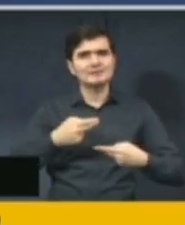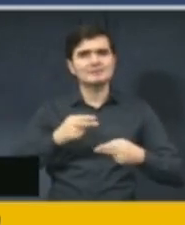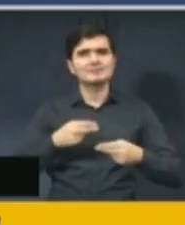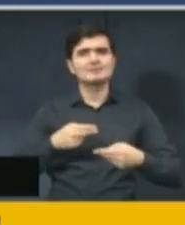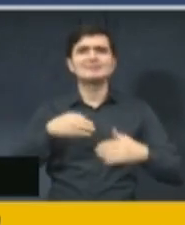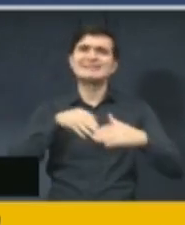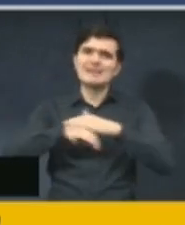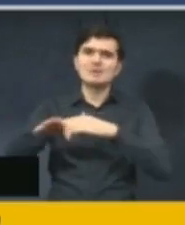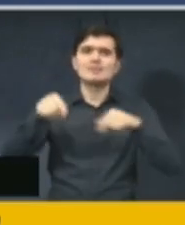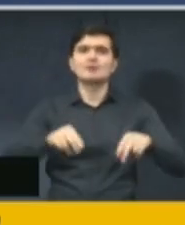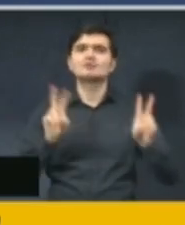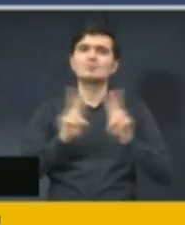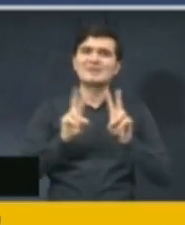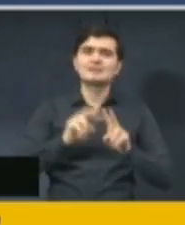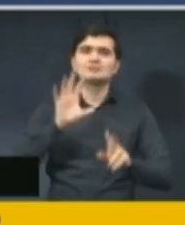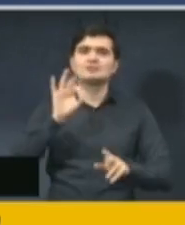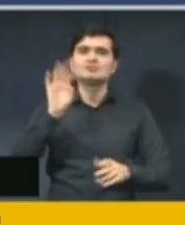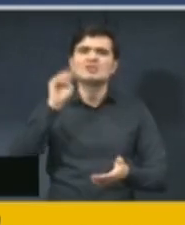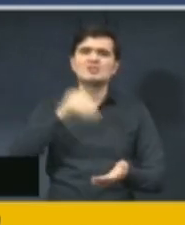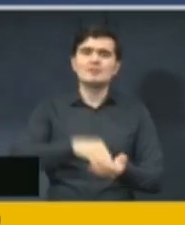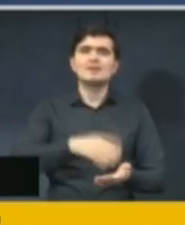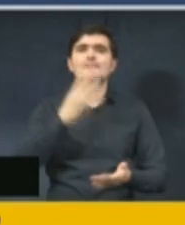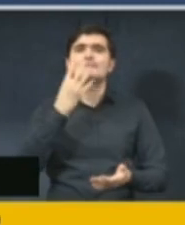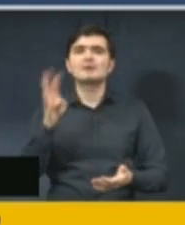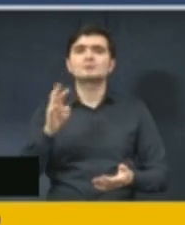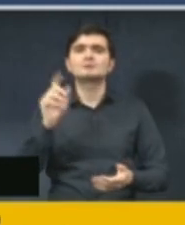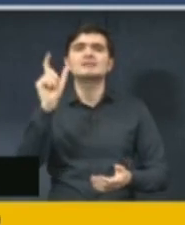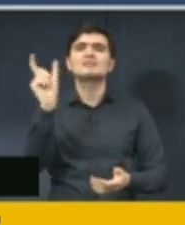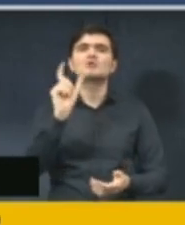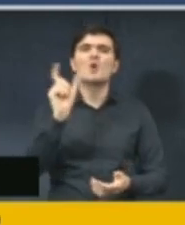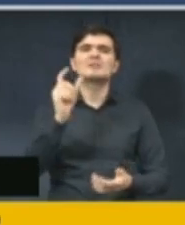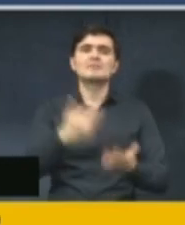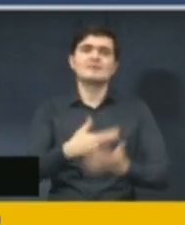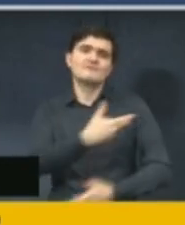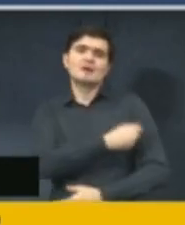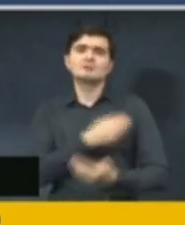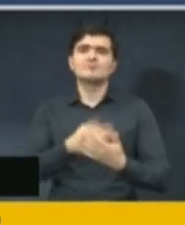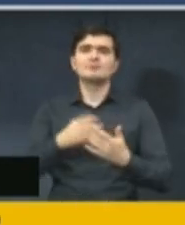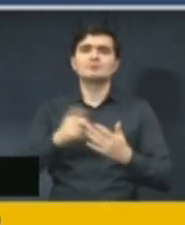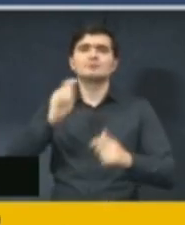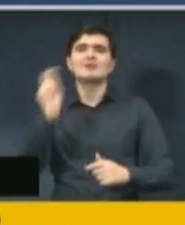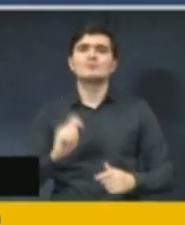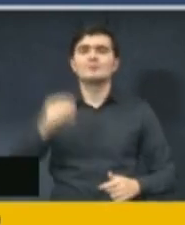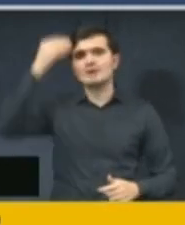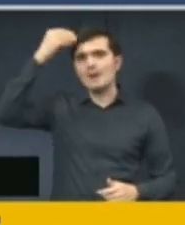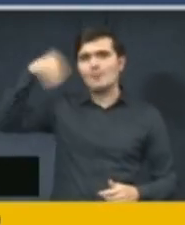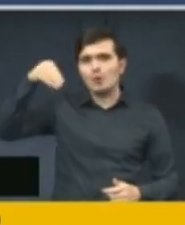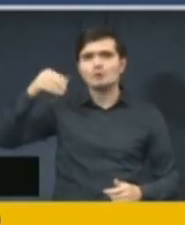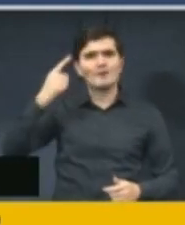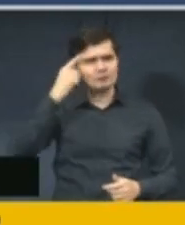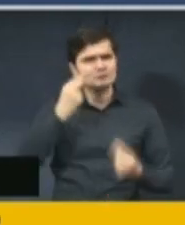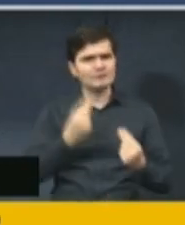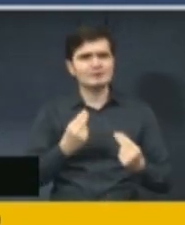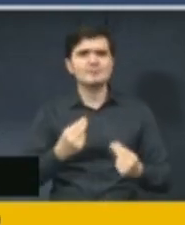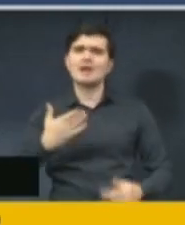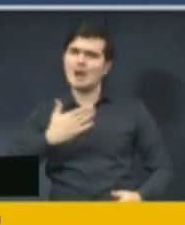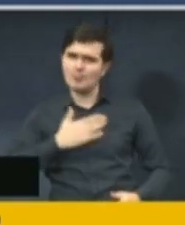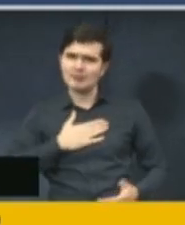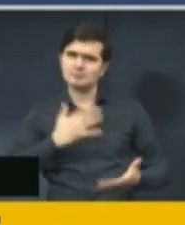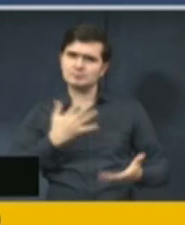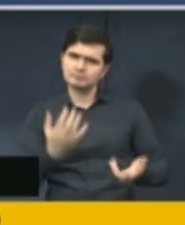weekend încă 50.400 de doze de vaccin către Republica Moldova. Știți foarte bine, avem un